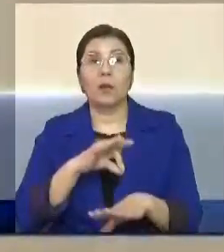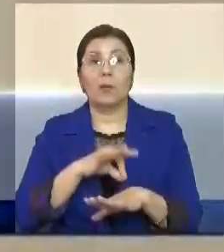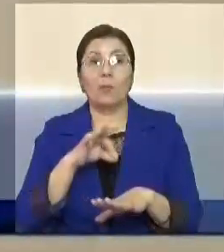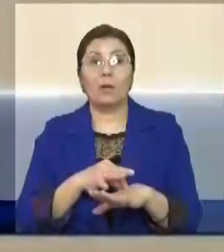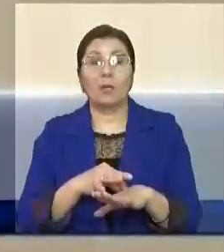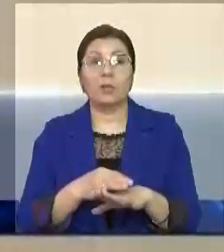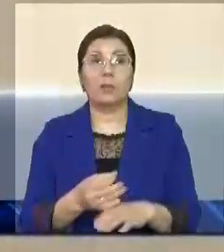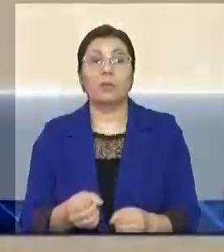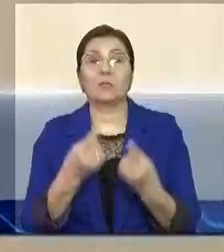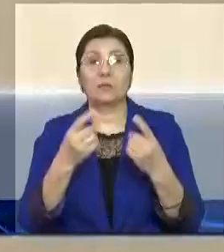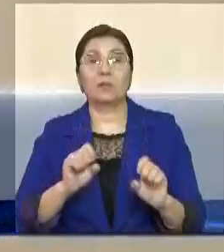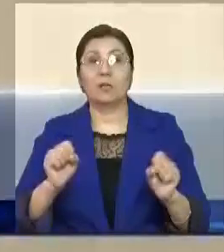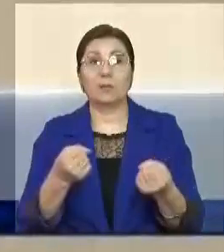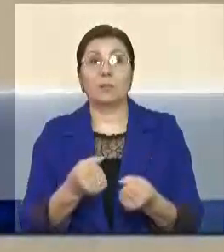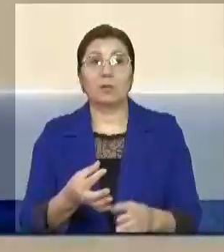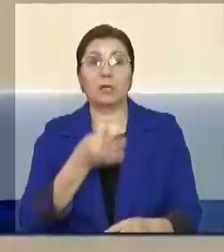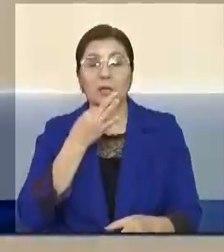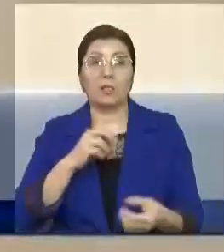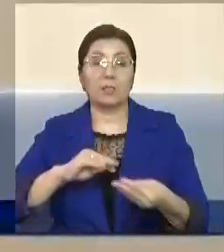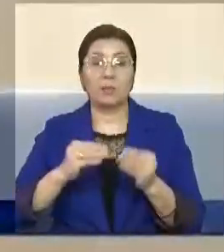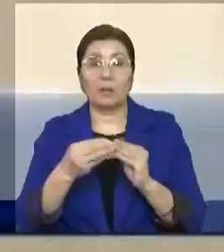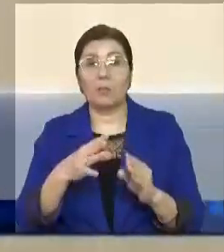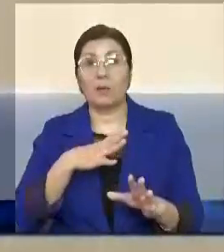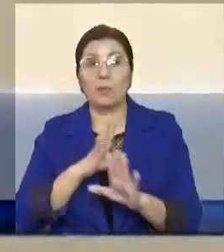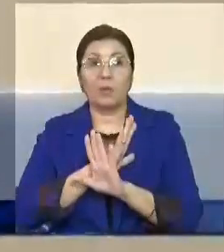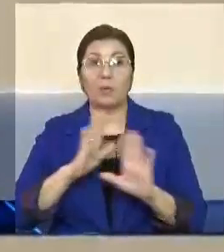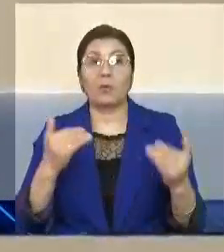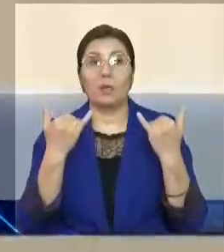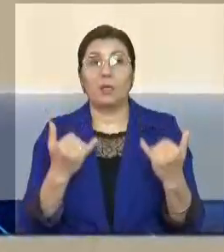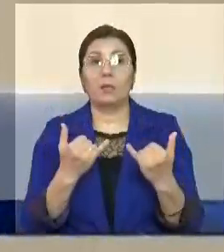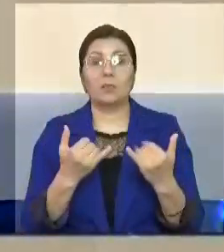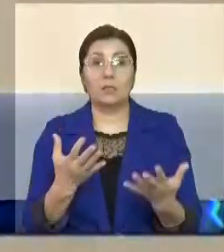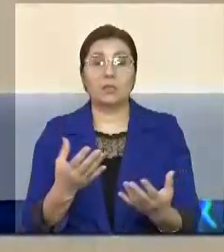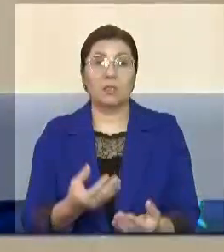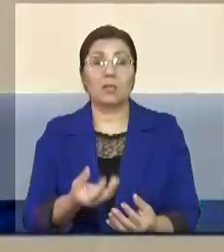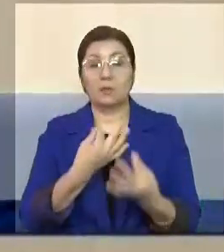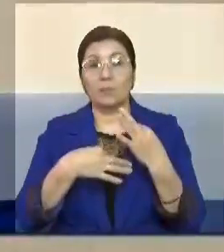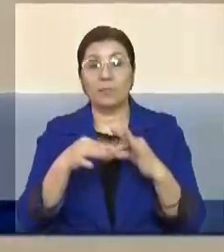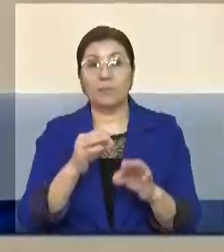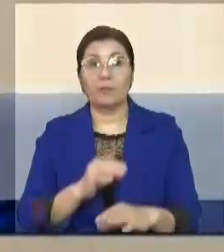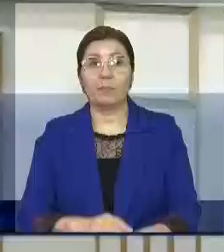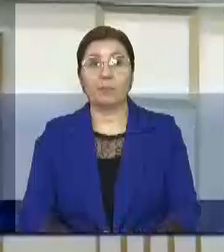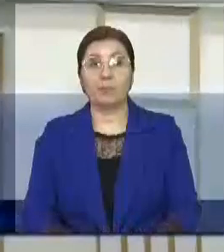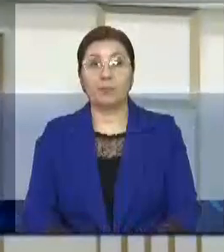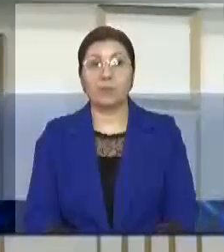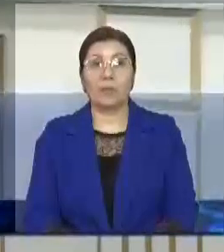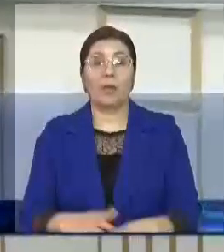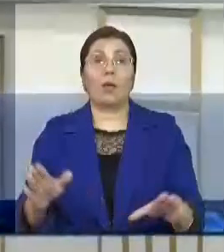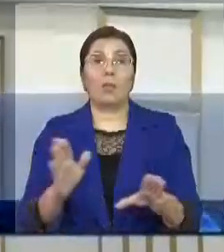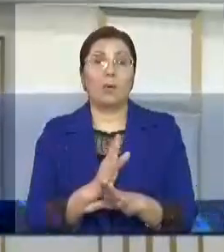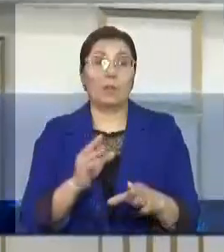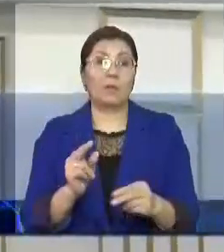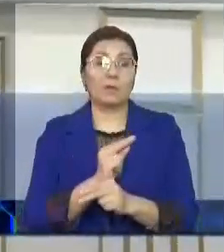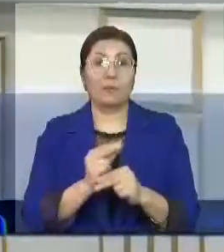Это заболевание выявилось зимой. Раньше никаких проблем с сердцем не было. Сейчас принимаю необходимые препараты. Помимо